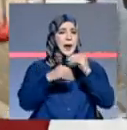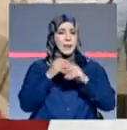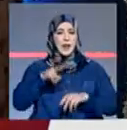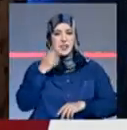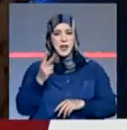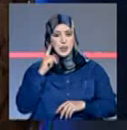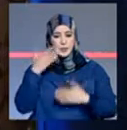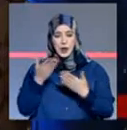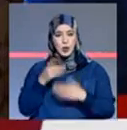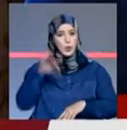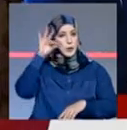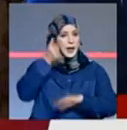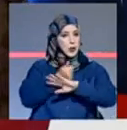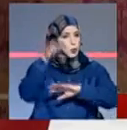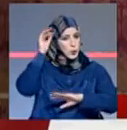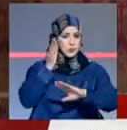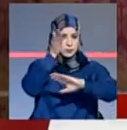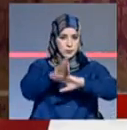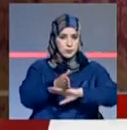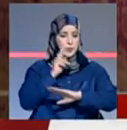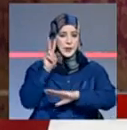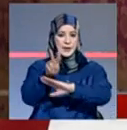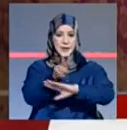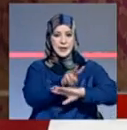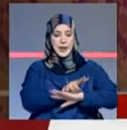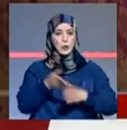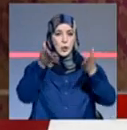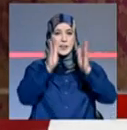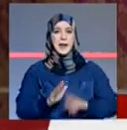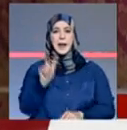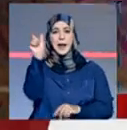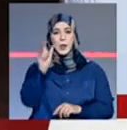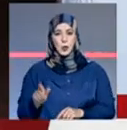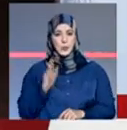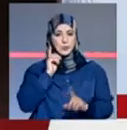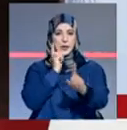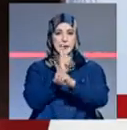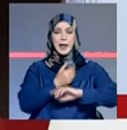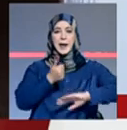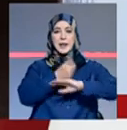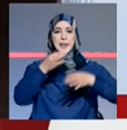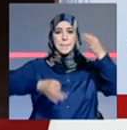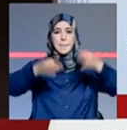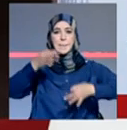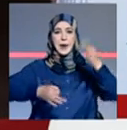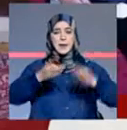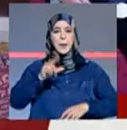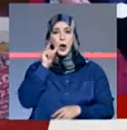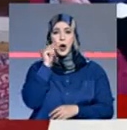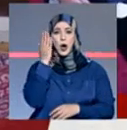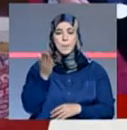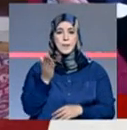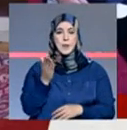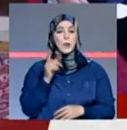كانت وجهة رئيس الجمهورية قيس سعيد ضمن زيارته الرسمية إلى روما، حيث التقى رئيس المحكمة جيان كارلو